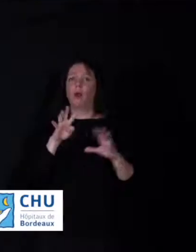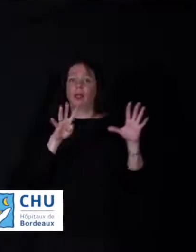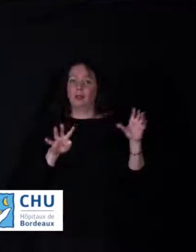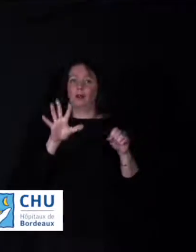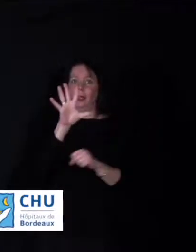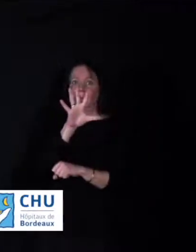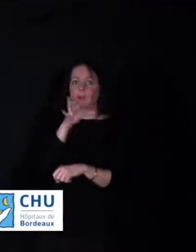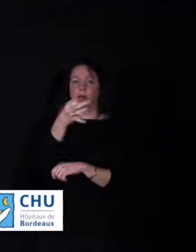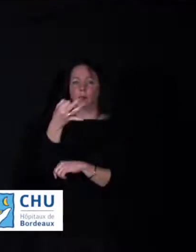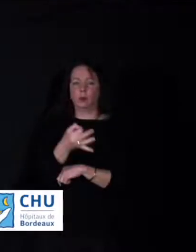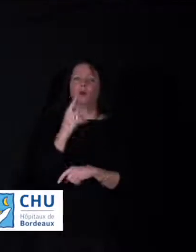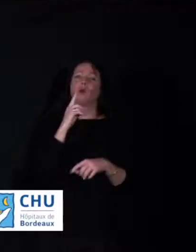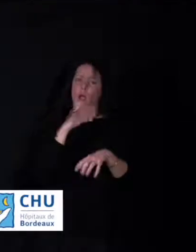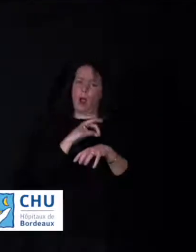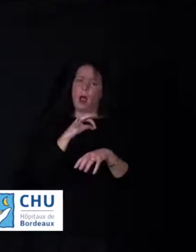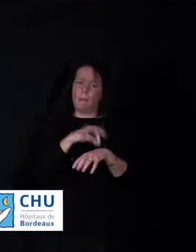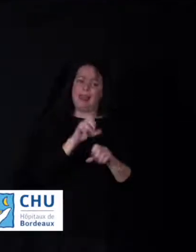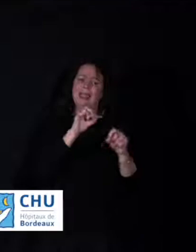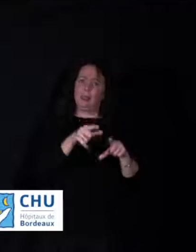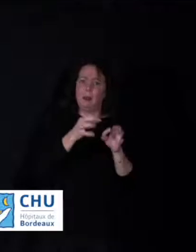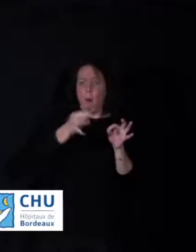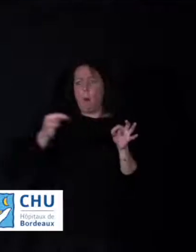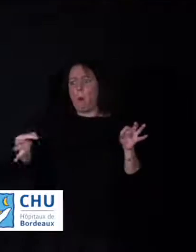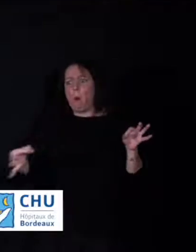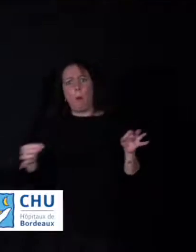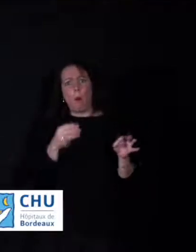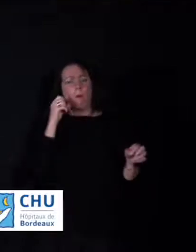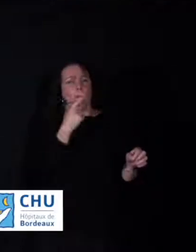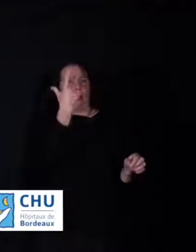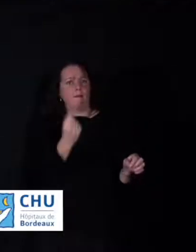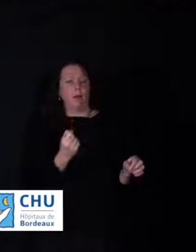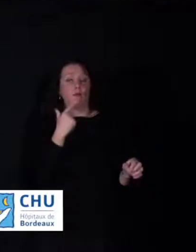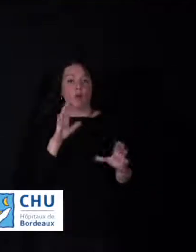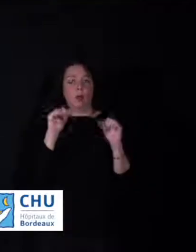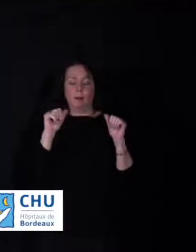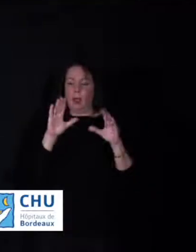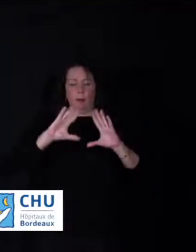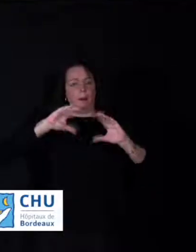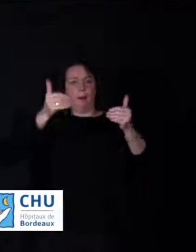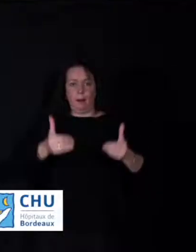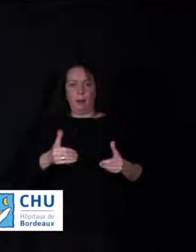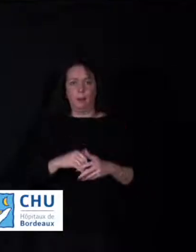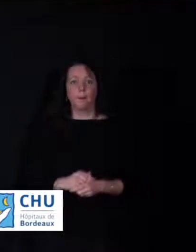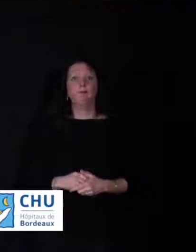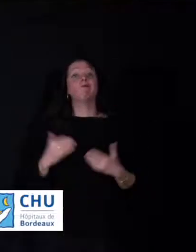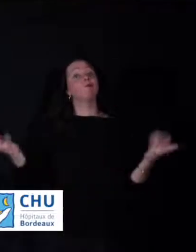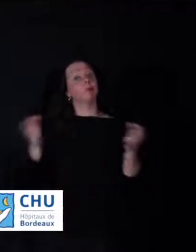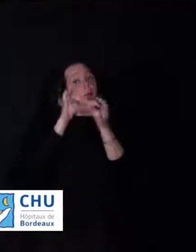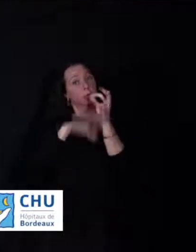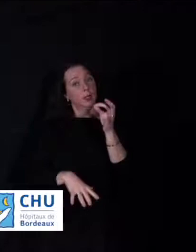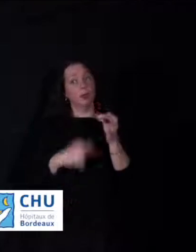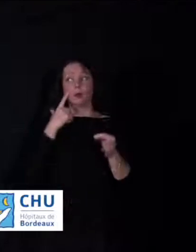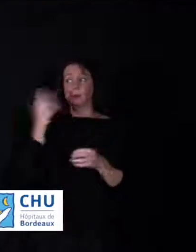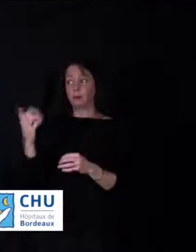95%, c'est une maladie très contagieuse, pour espérer que la maladie ne circule plus. Et les conséquences se font vite voir,